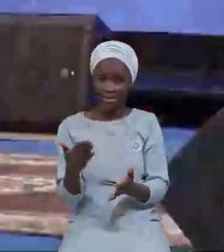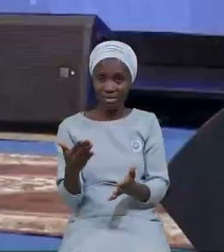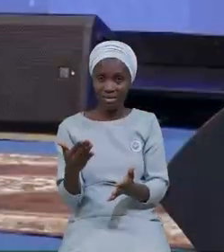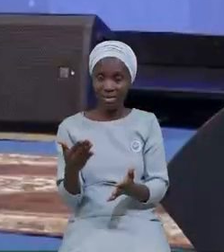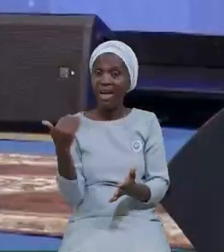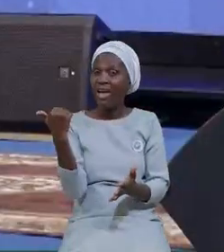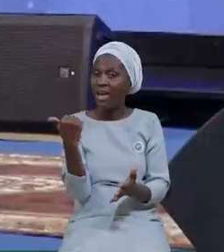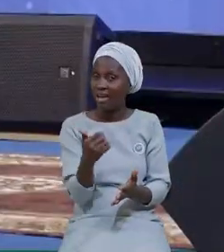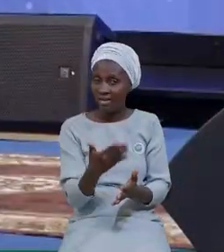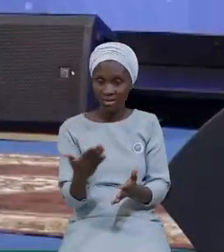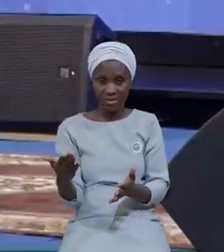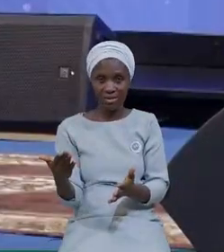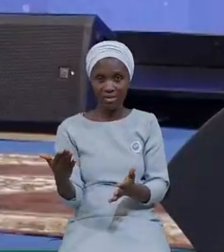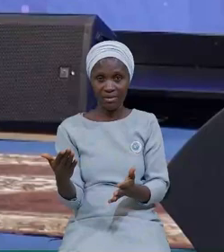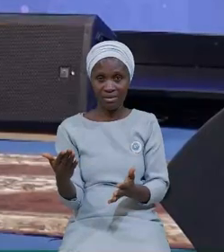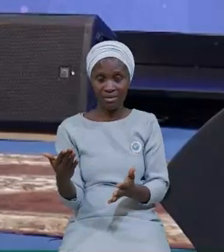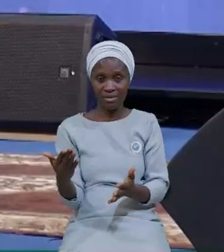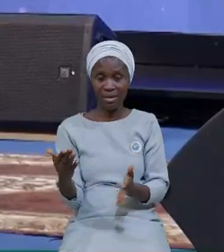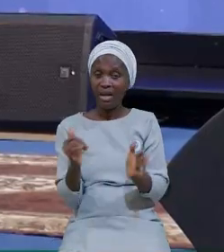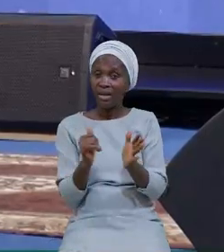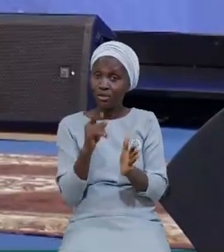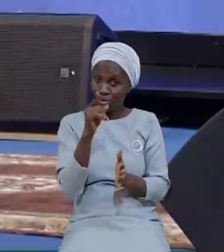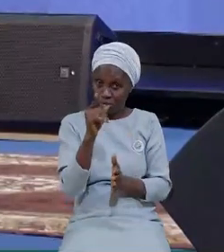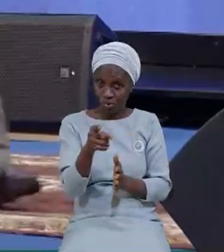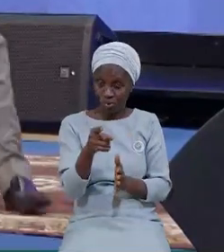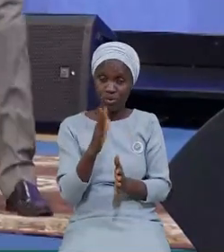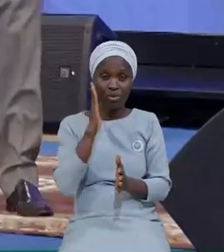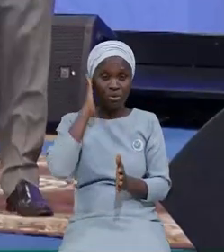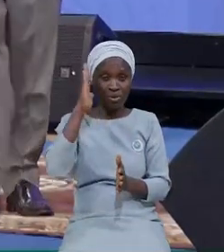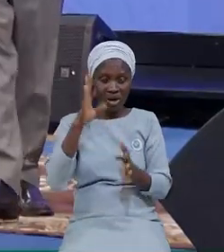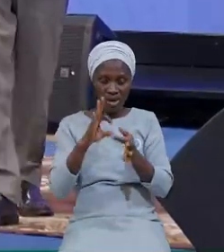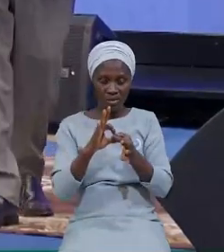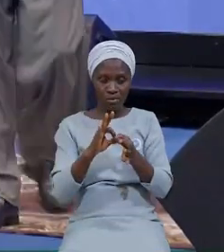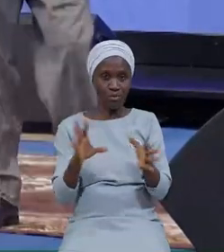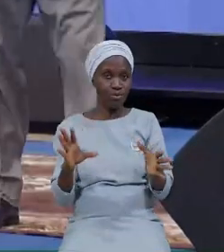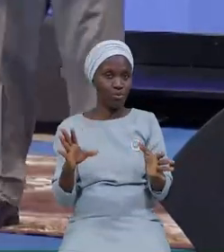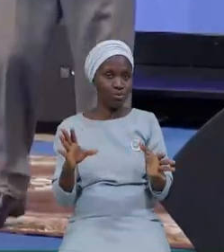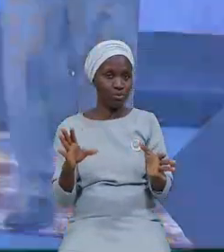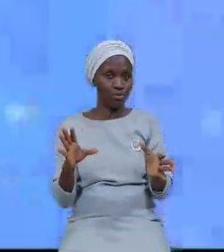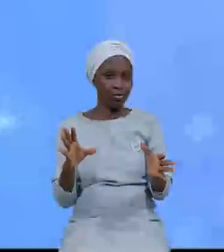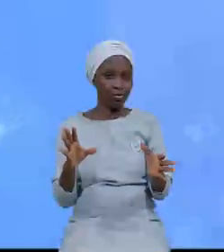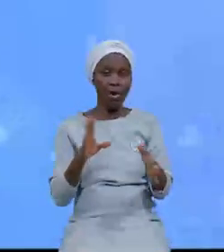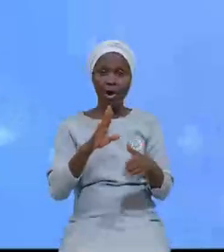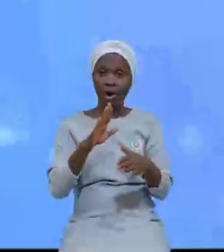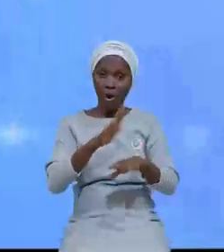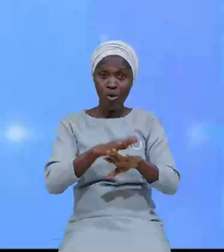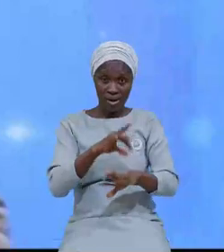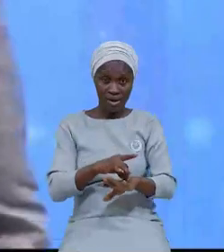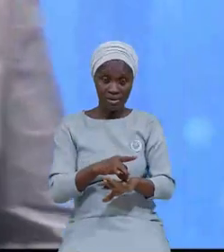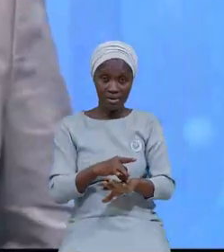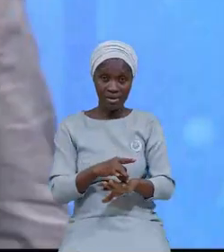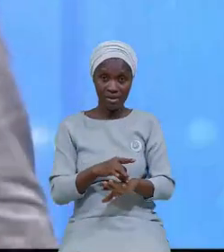tout ce que et tout ce que tu délieras sur la